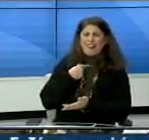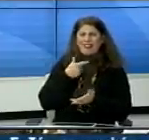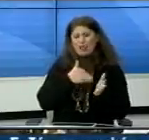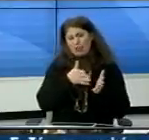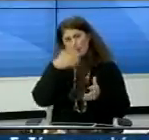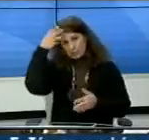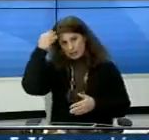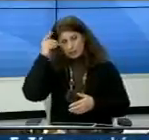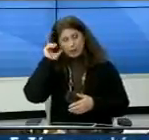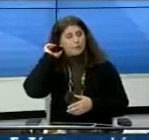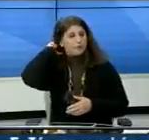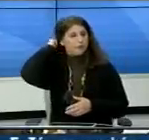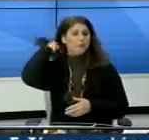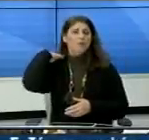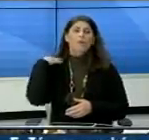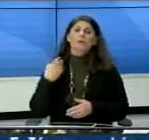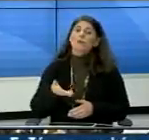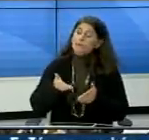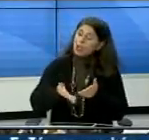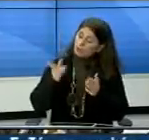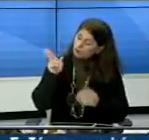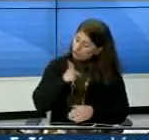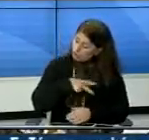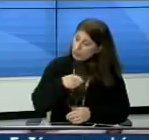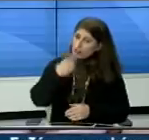Έτσι είναι, αν έτσι νομίζετε.